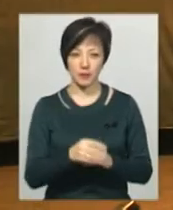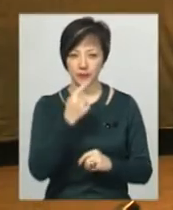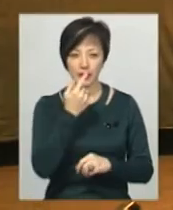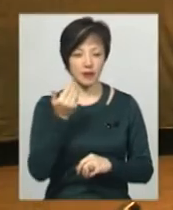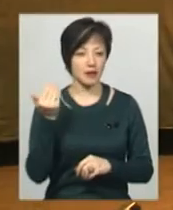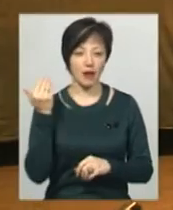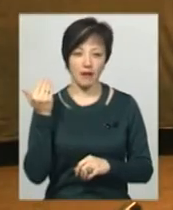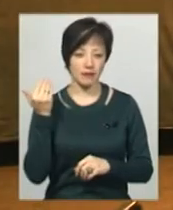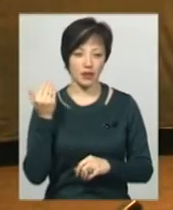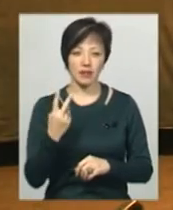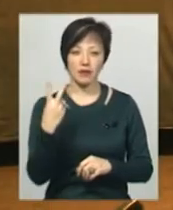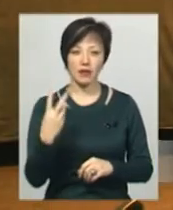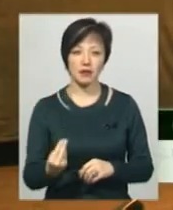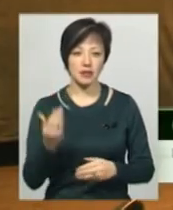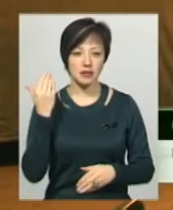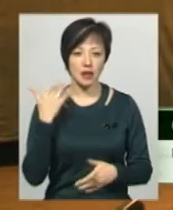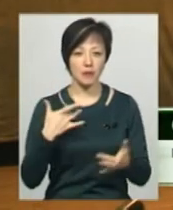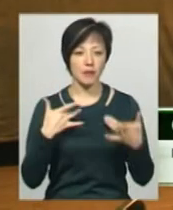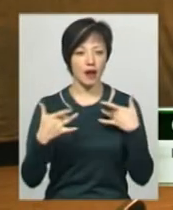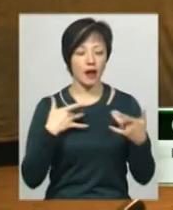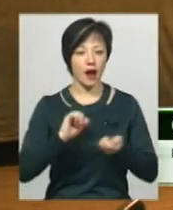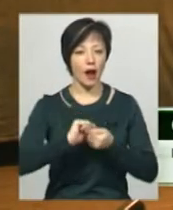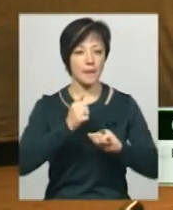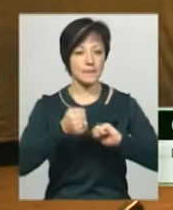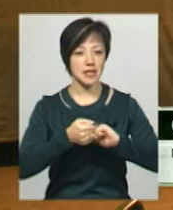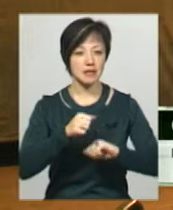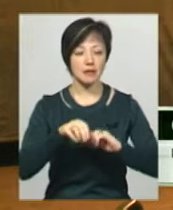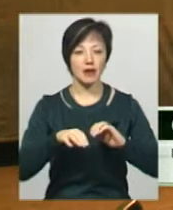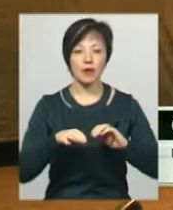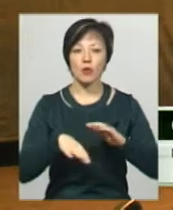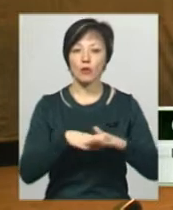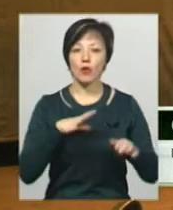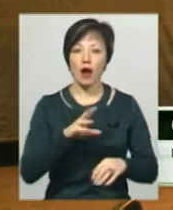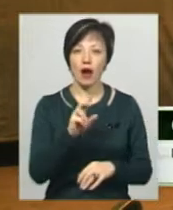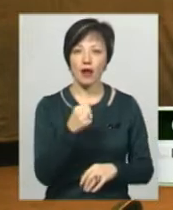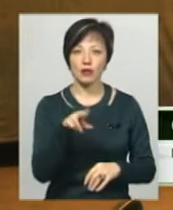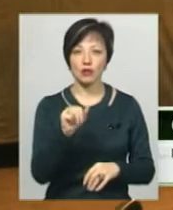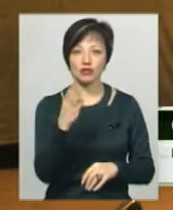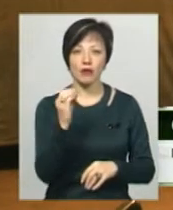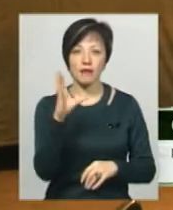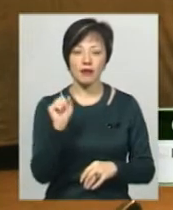недавно, 2 дні назад ми грали в Кам'янці «Кайдашеву сім'ю». Це наша незмінна 10